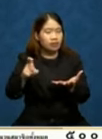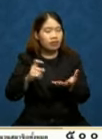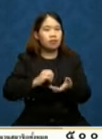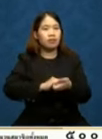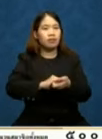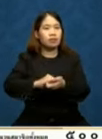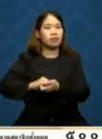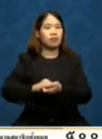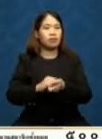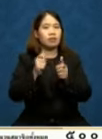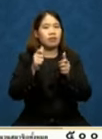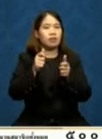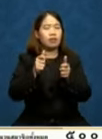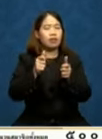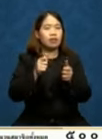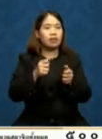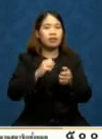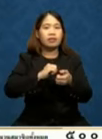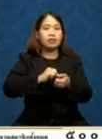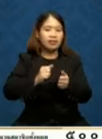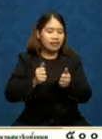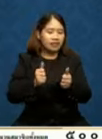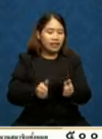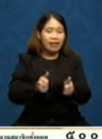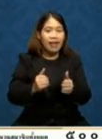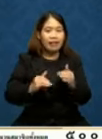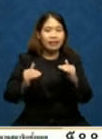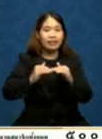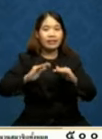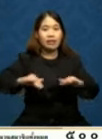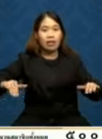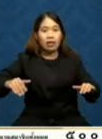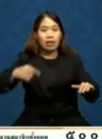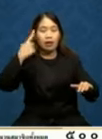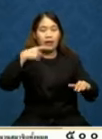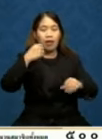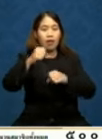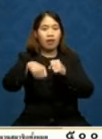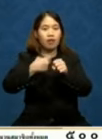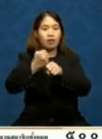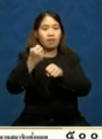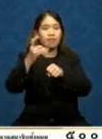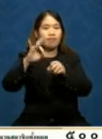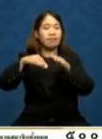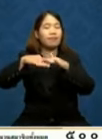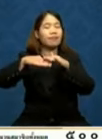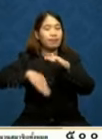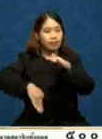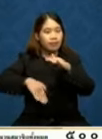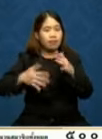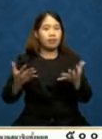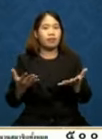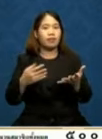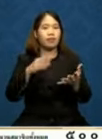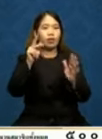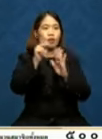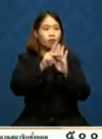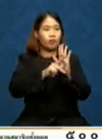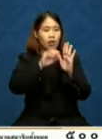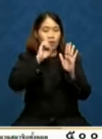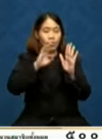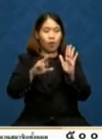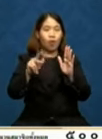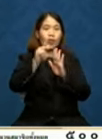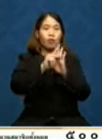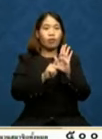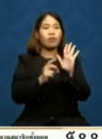าว่าด้วยสิทธิเด็กนิยามคำว่าเด็กเนี่ยที่เป็นบุคคลที่ต่ำกว่าอายุ18ปีที่ยกเว้นว่ากฎหมายที่เกี่ยวข้องจะรับร